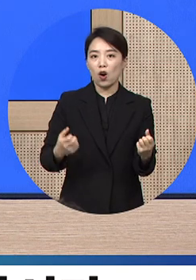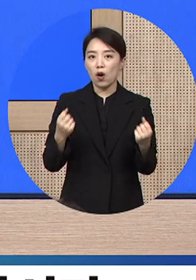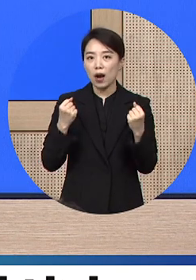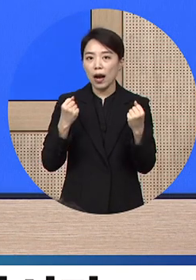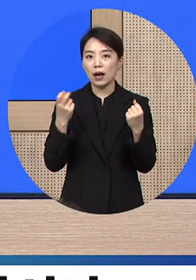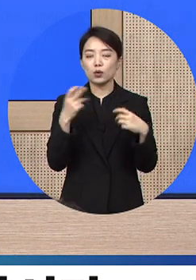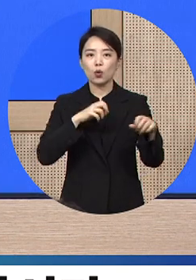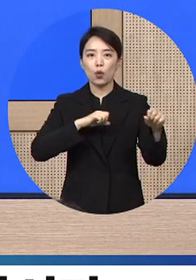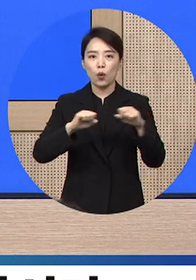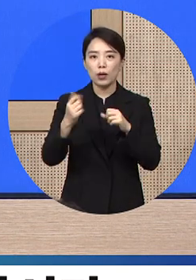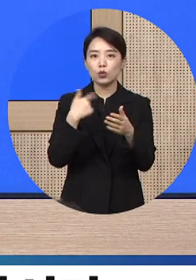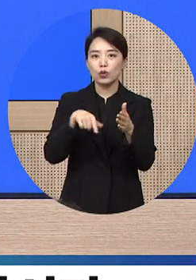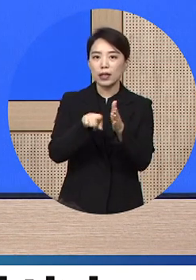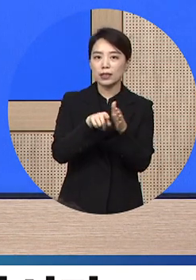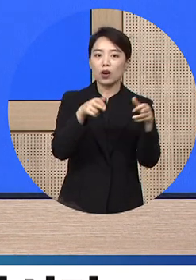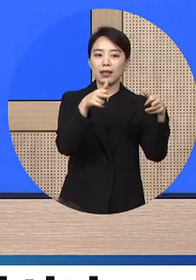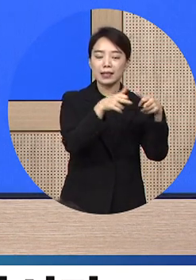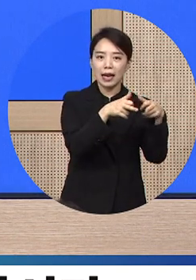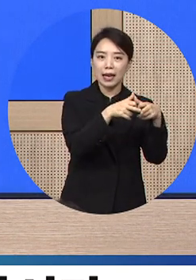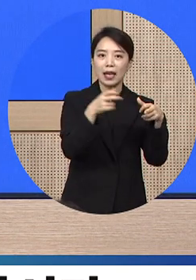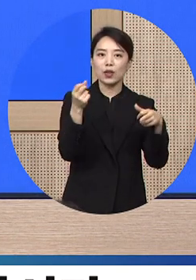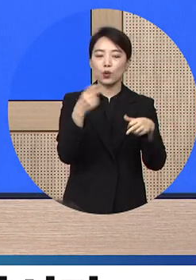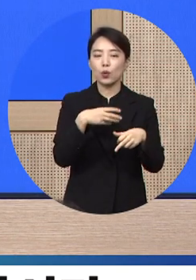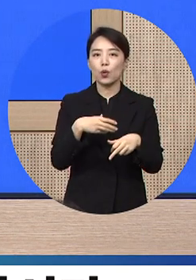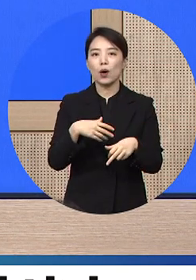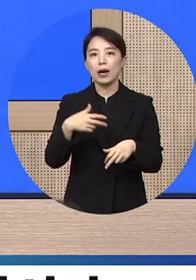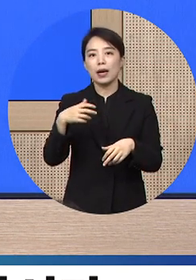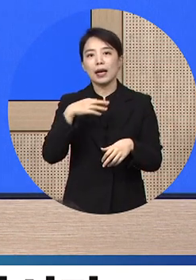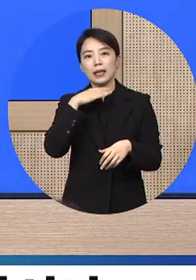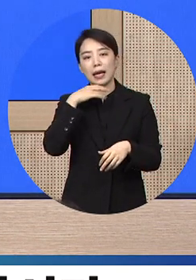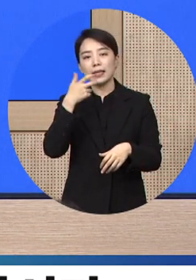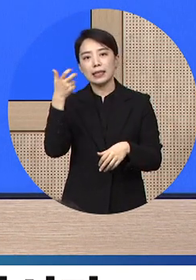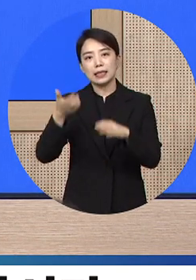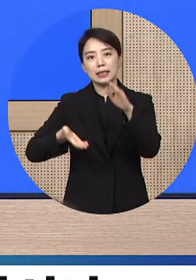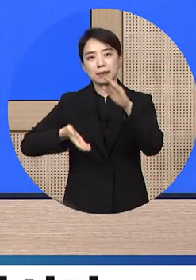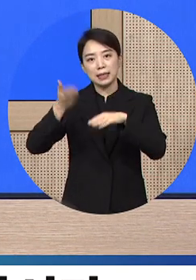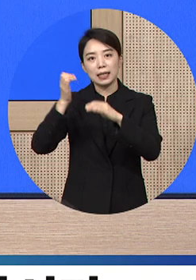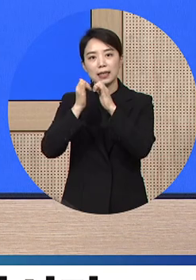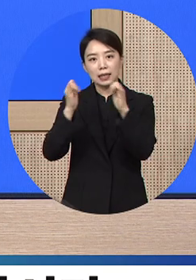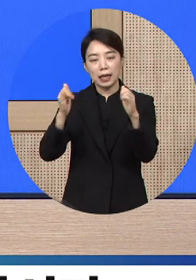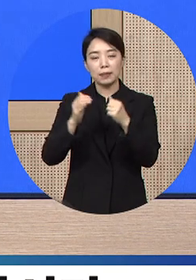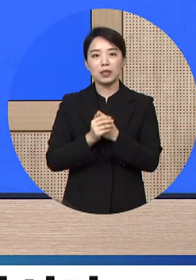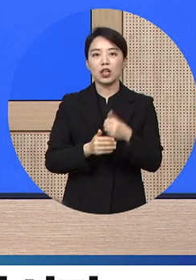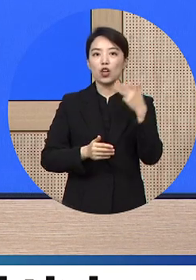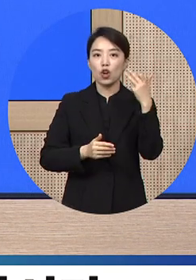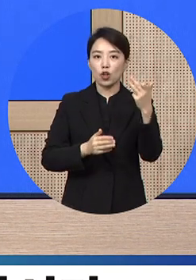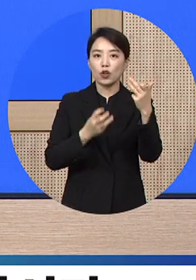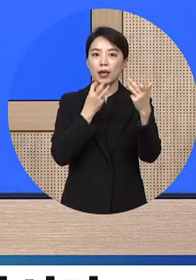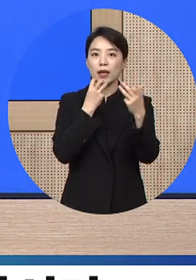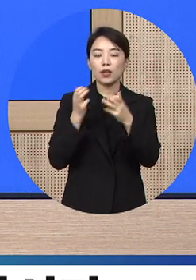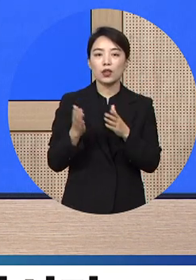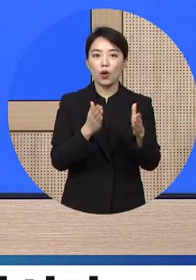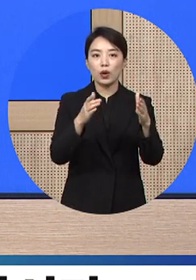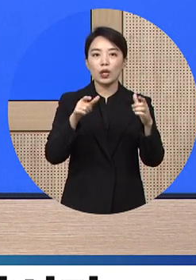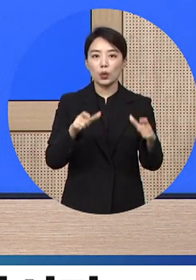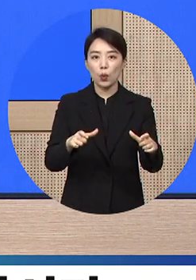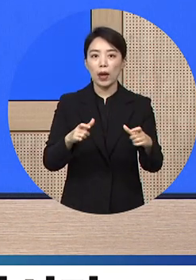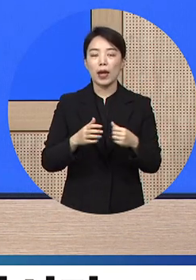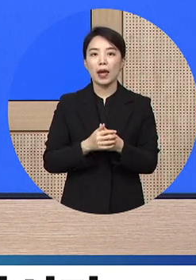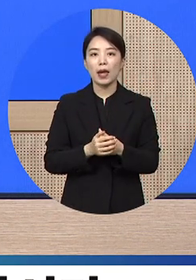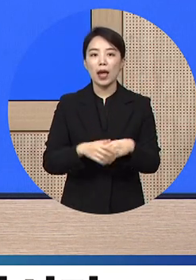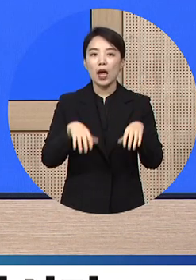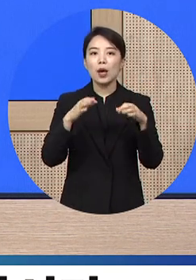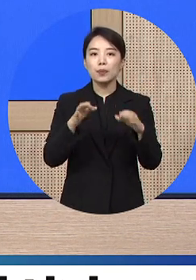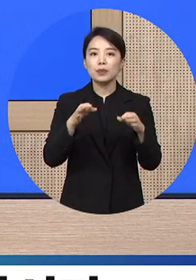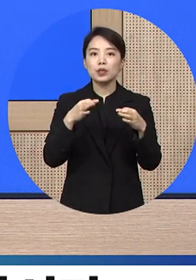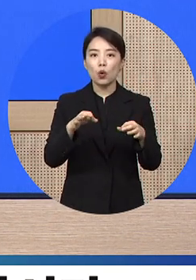위해서 장애인과 70세 이상 분들에게 예를 들면은 저희 18개 경기도의 프로